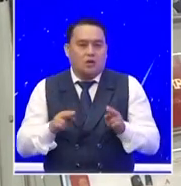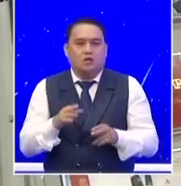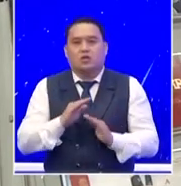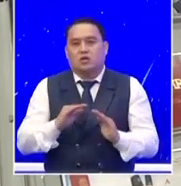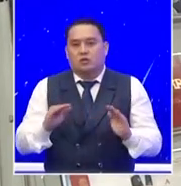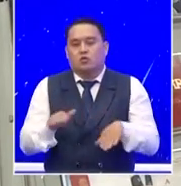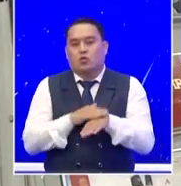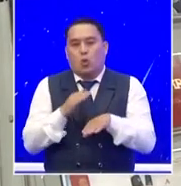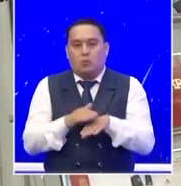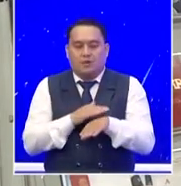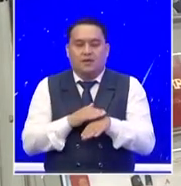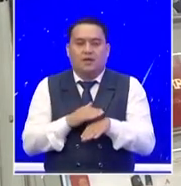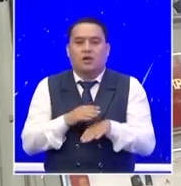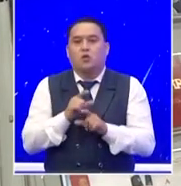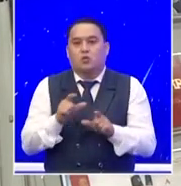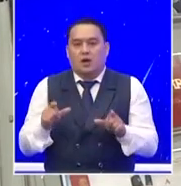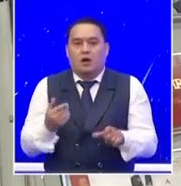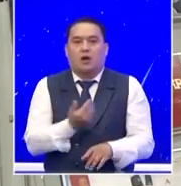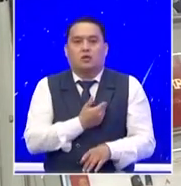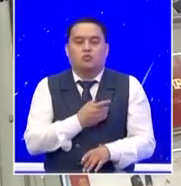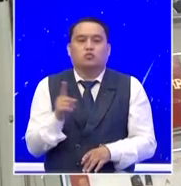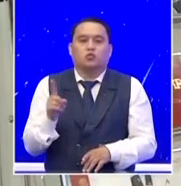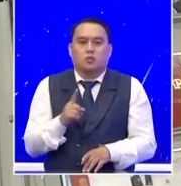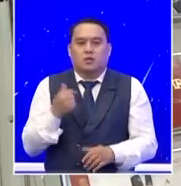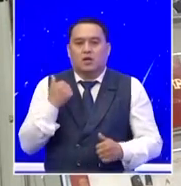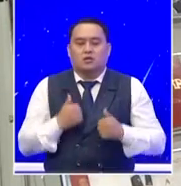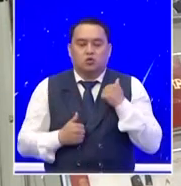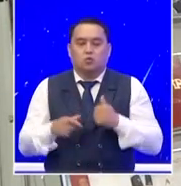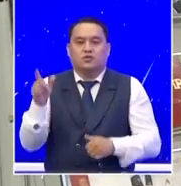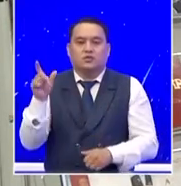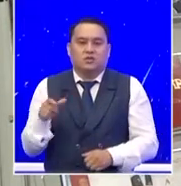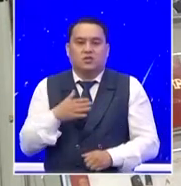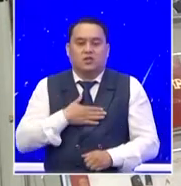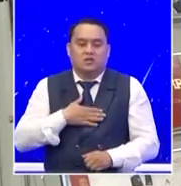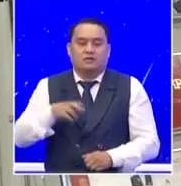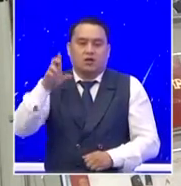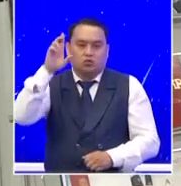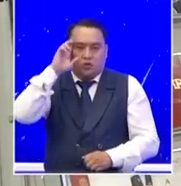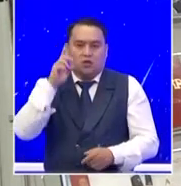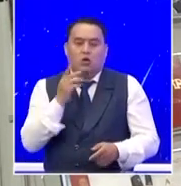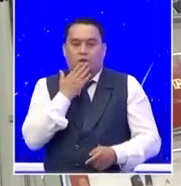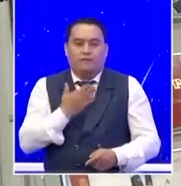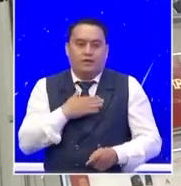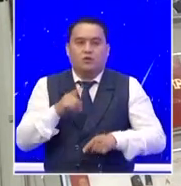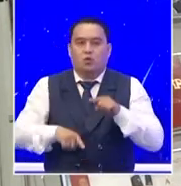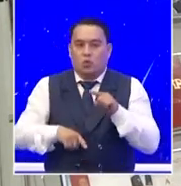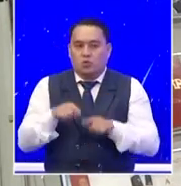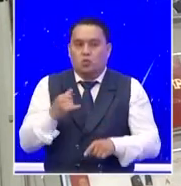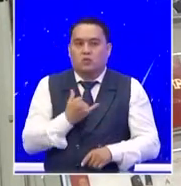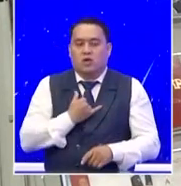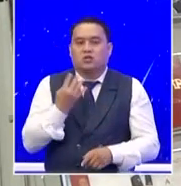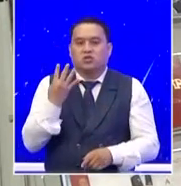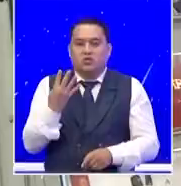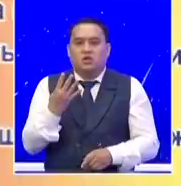внуков добрыми и отзывчивыми людьми. Хотим, чтобы они стали достойными гражданами нашей страны и истинными патриотами. У нас